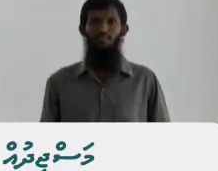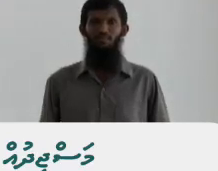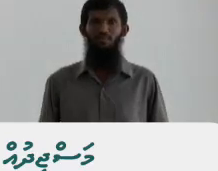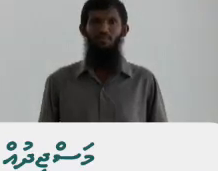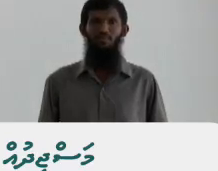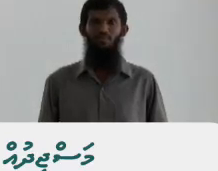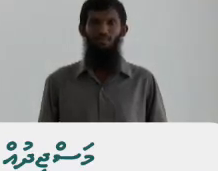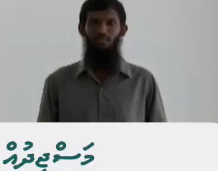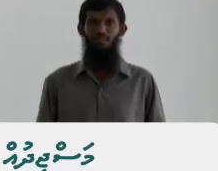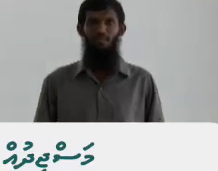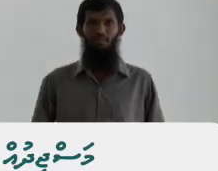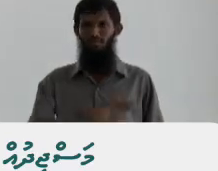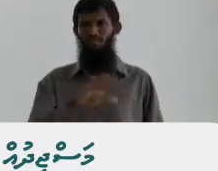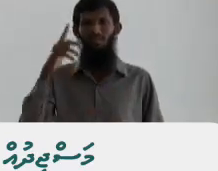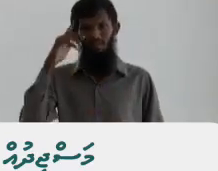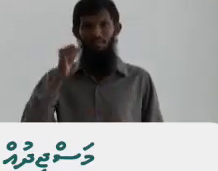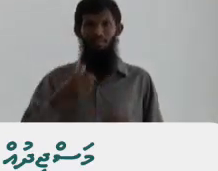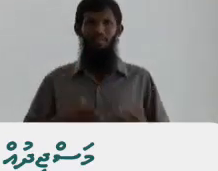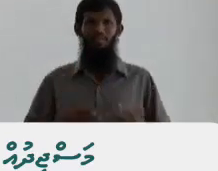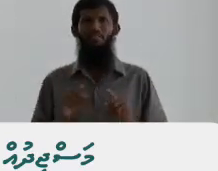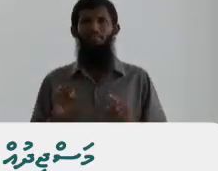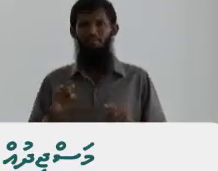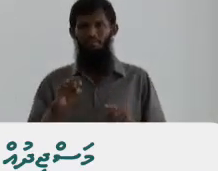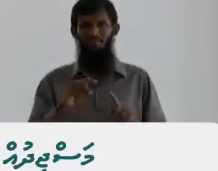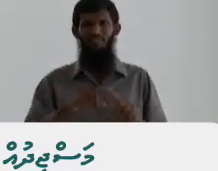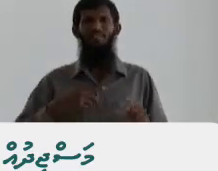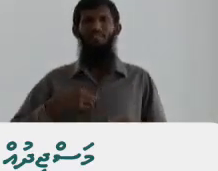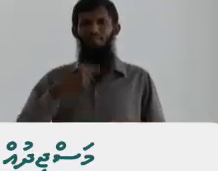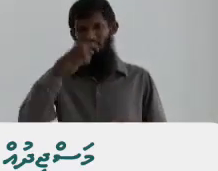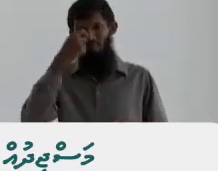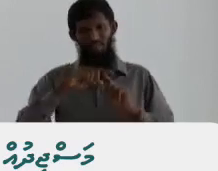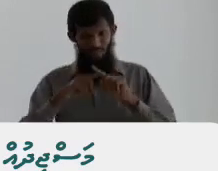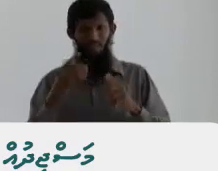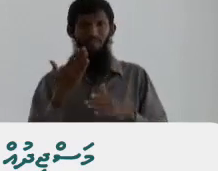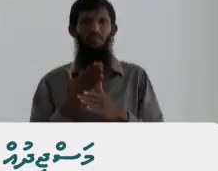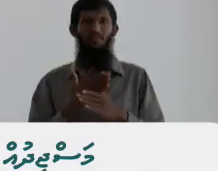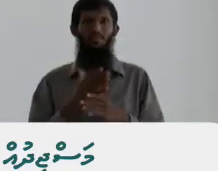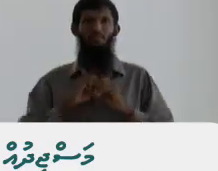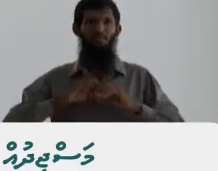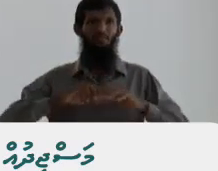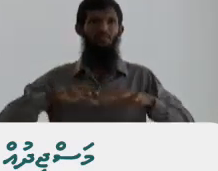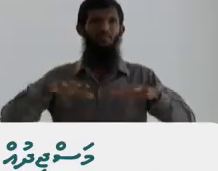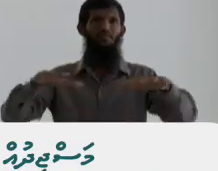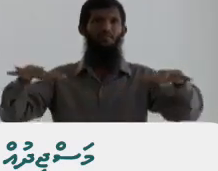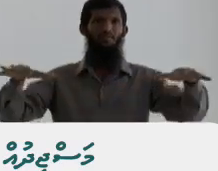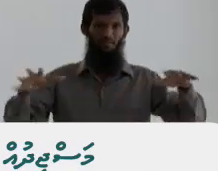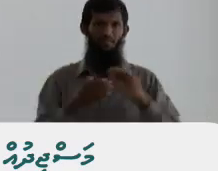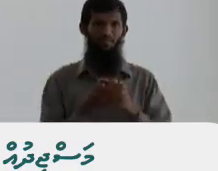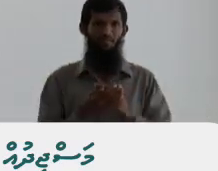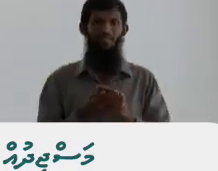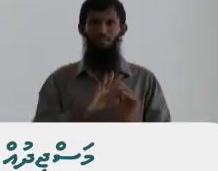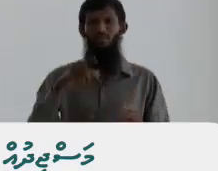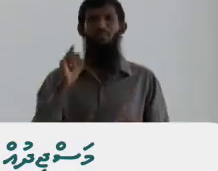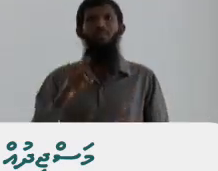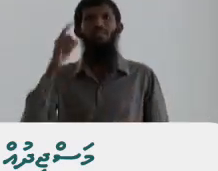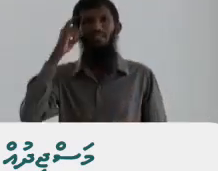nurakkateri tafatu ekikahala jarase mutakai rogatakai balitan aam umaki emmeha insaanun ekamaame